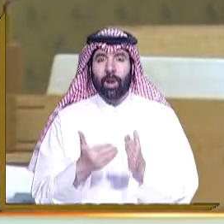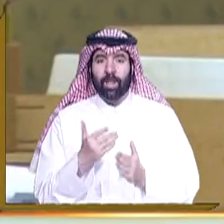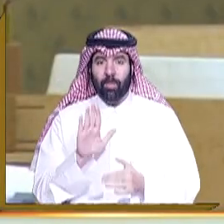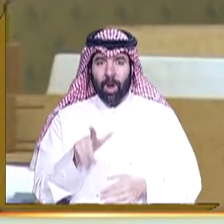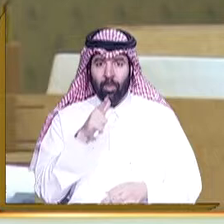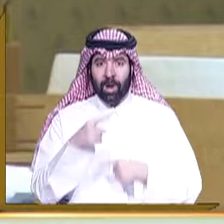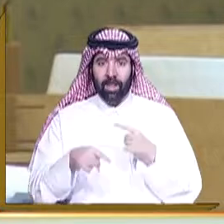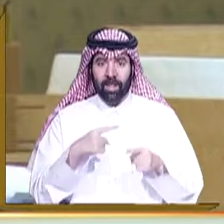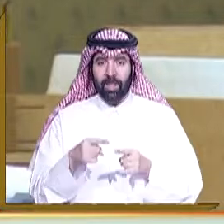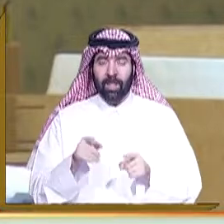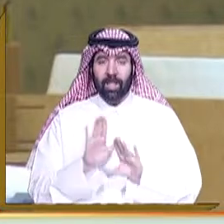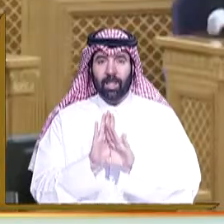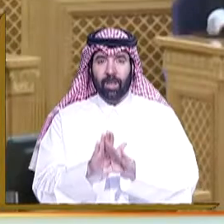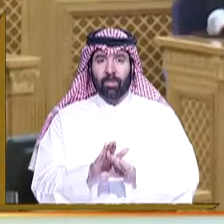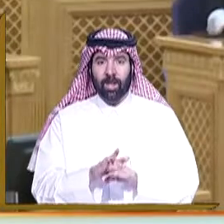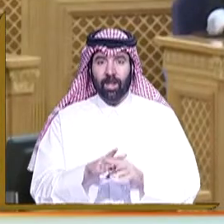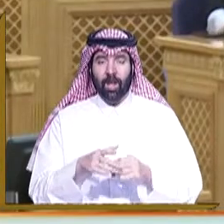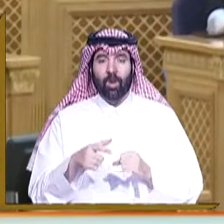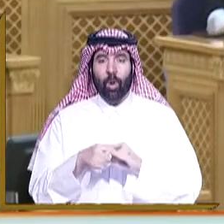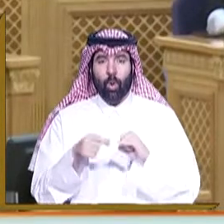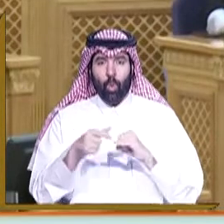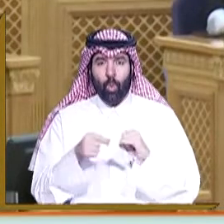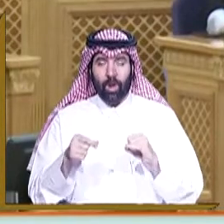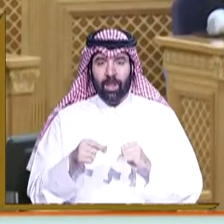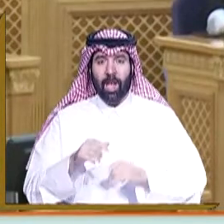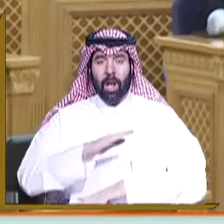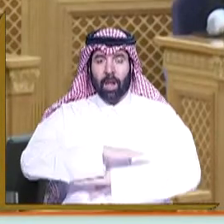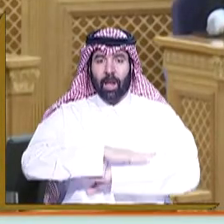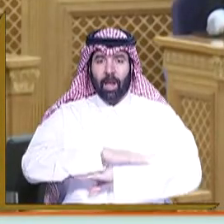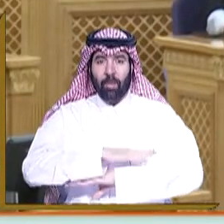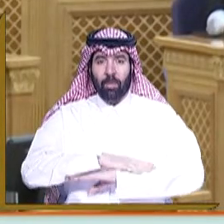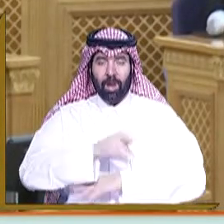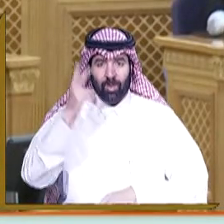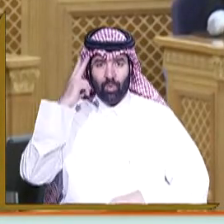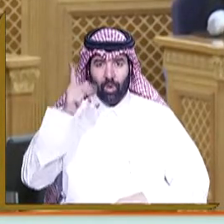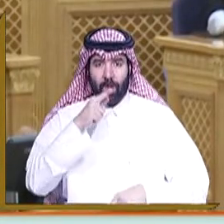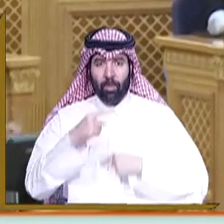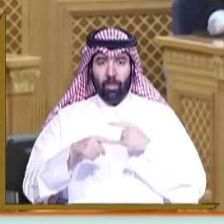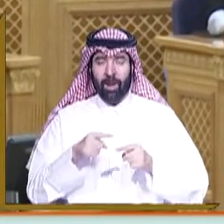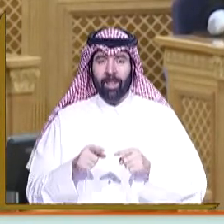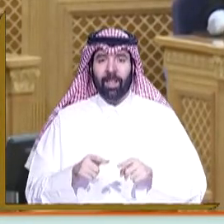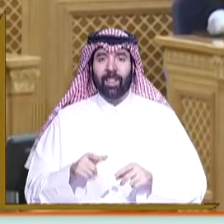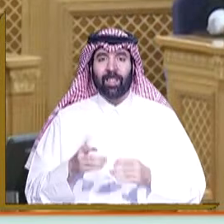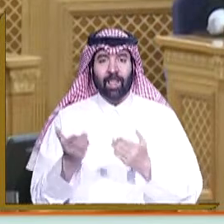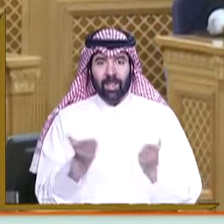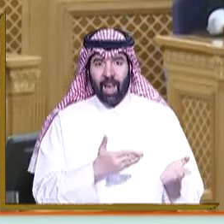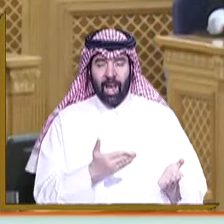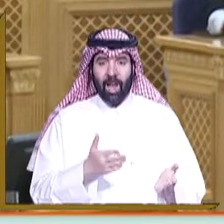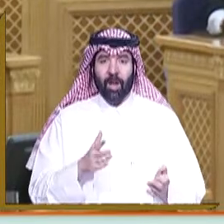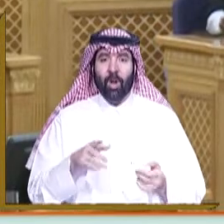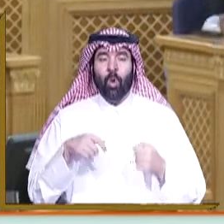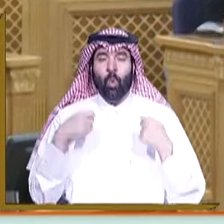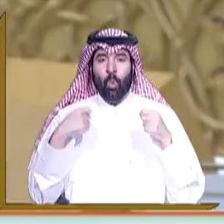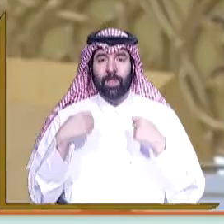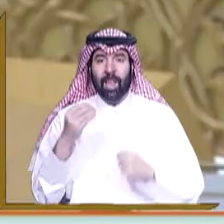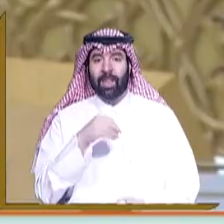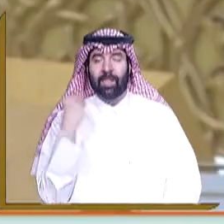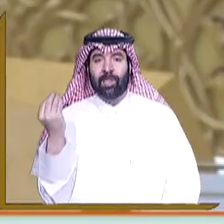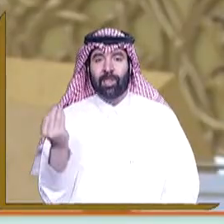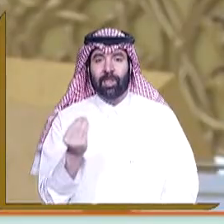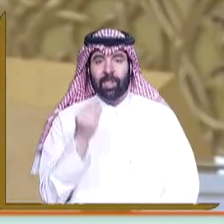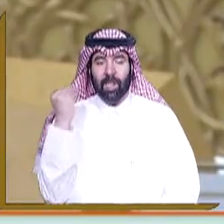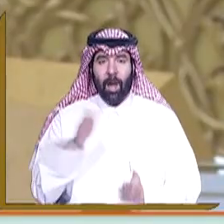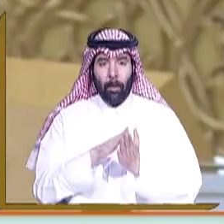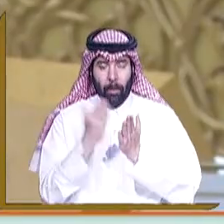للمشروعات المعززة للهوية والقيم. كما دعا مجلس الشورى خلال جلسته وزارة السياحة إلى إجراء